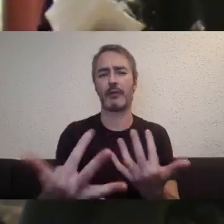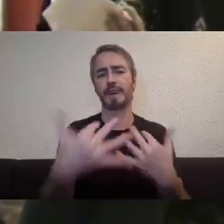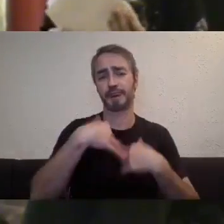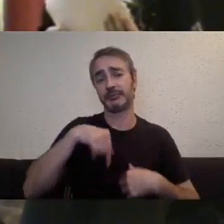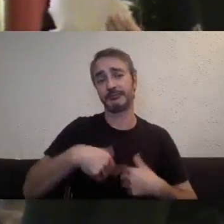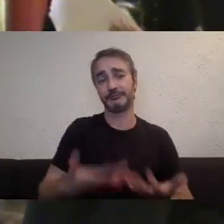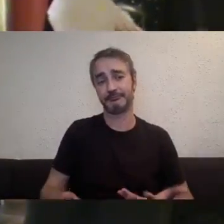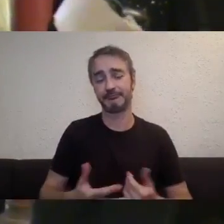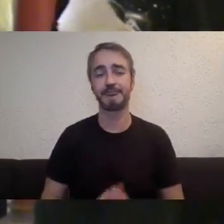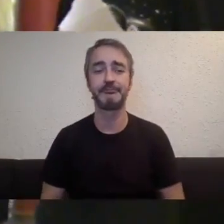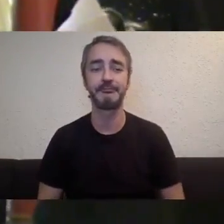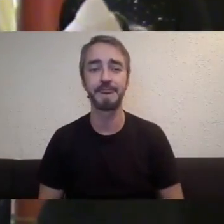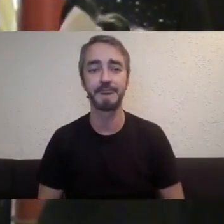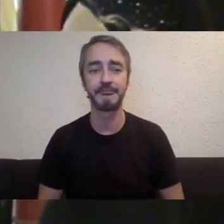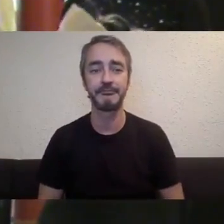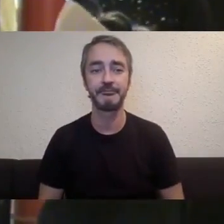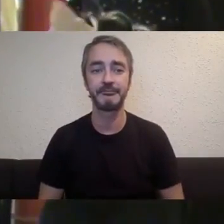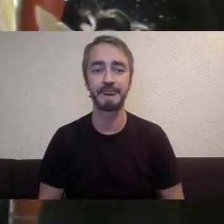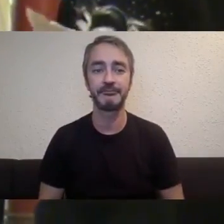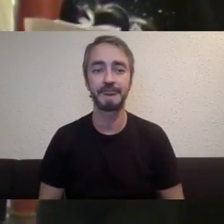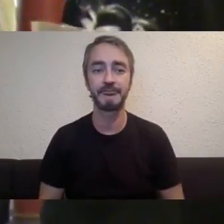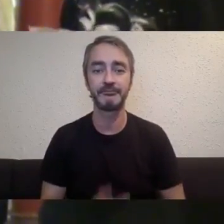gent de tota Barcelona.